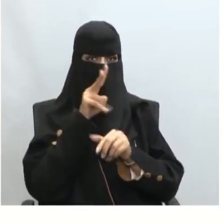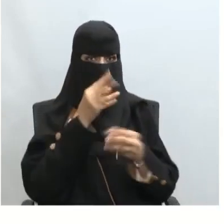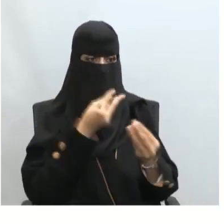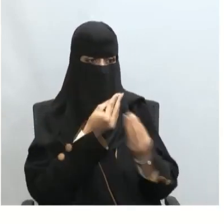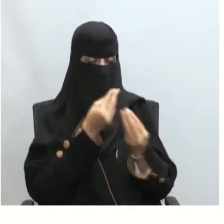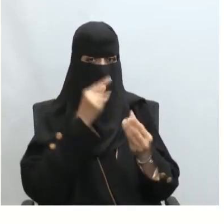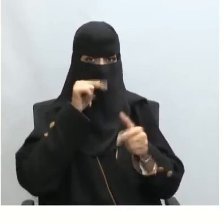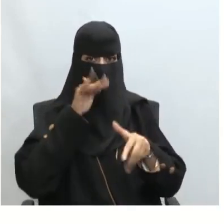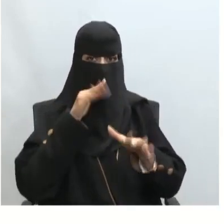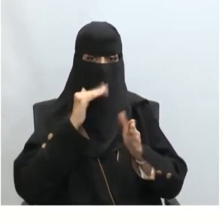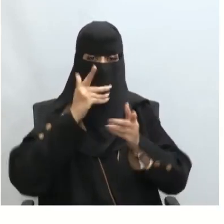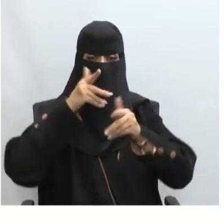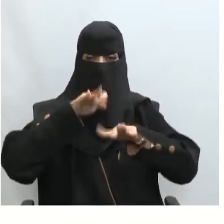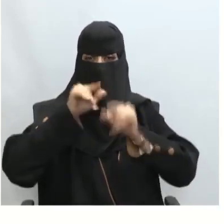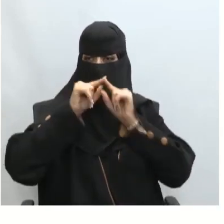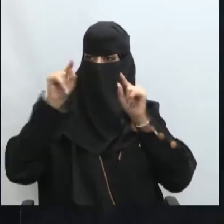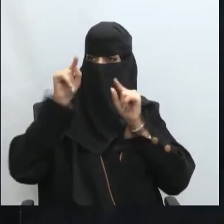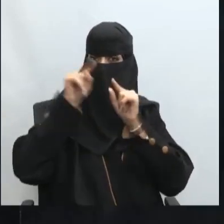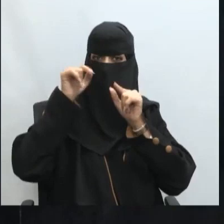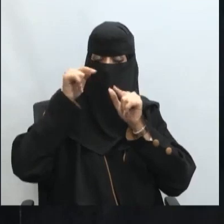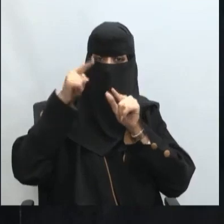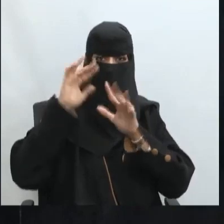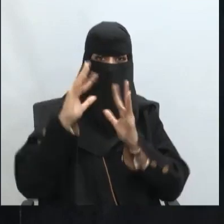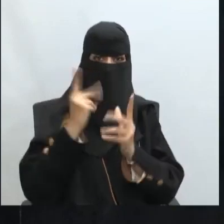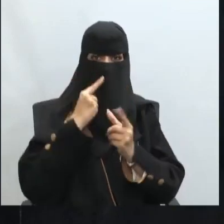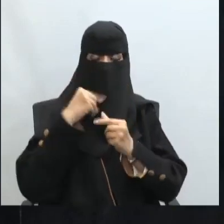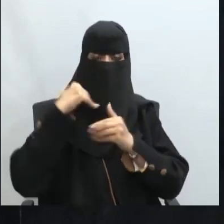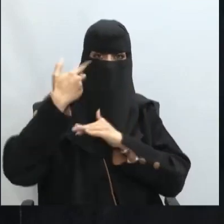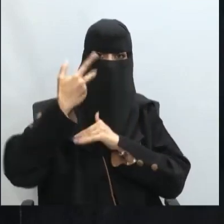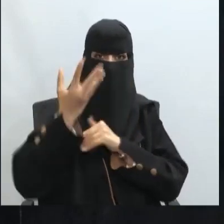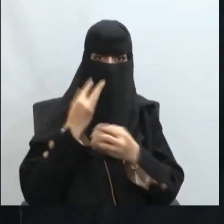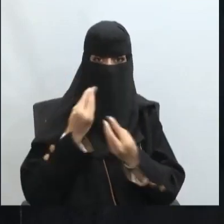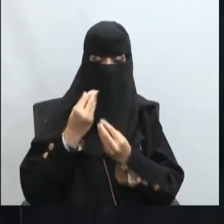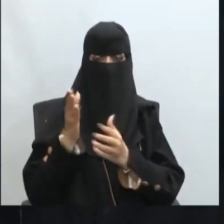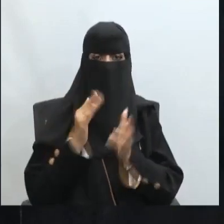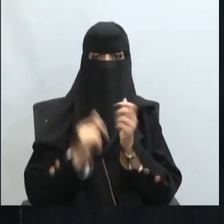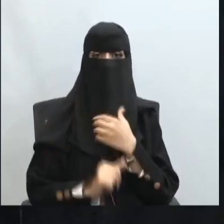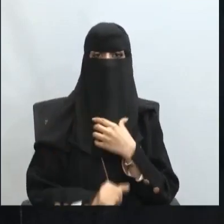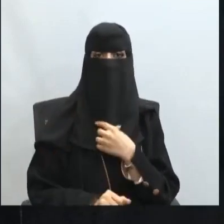التفاعل وتشاهد ماذا يوجد على السهم ماذا سيعطيني التفاعل